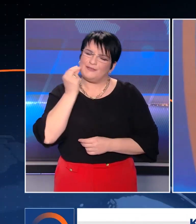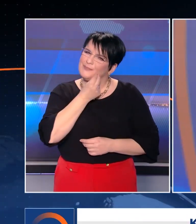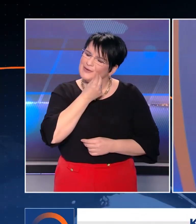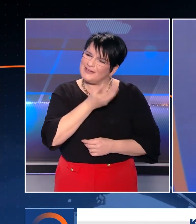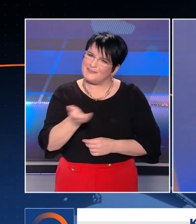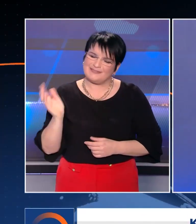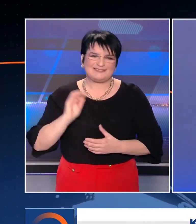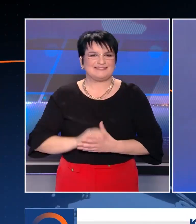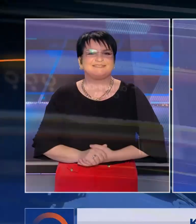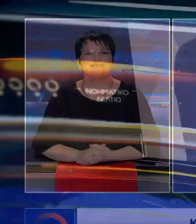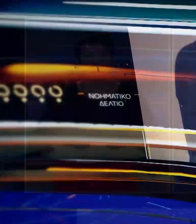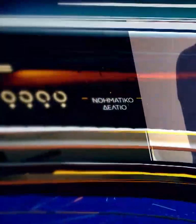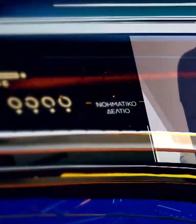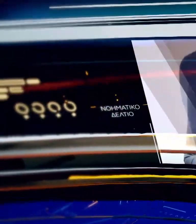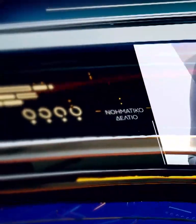απόγευμα σε όλους.